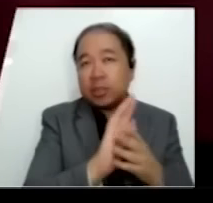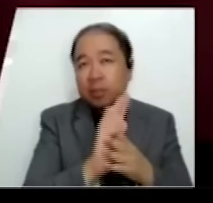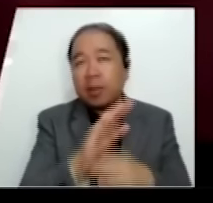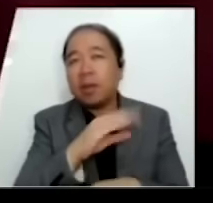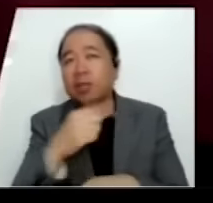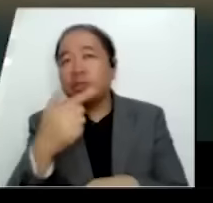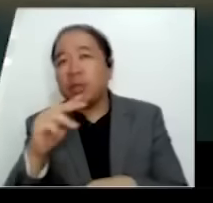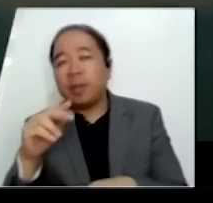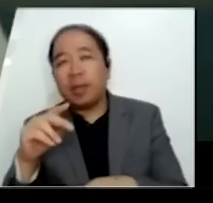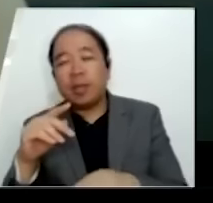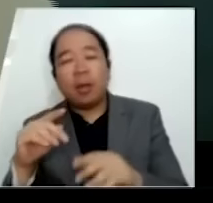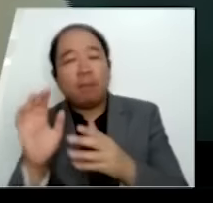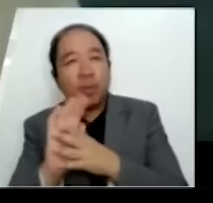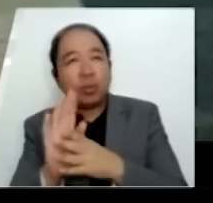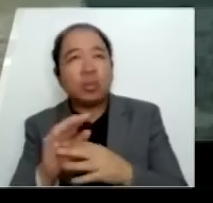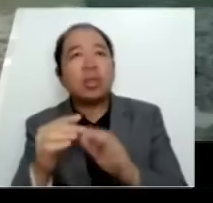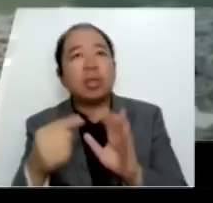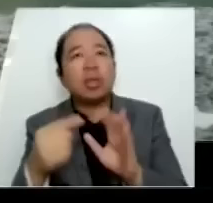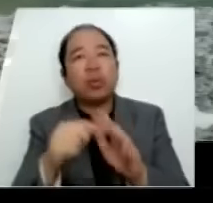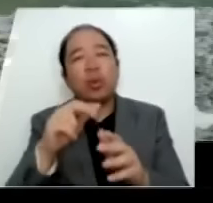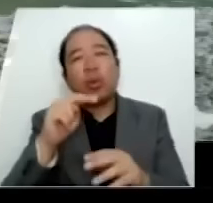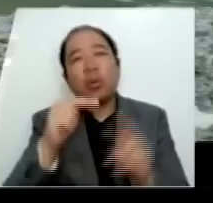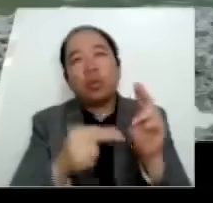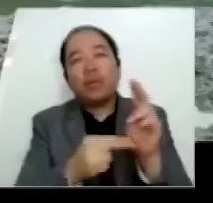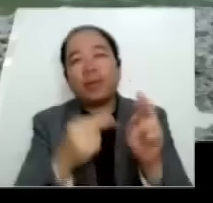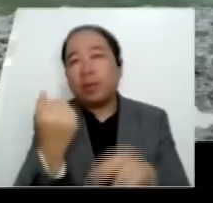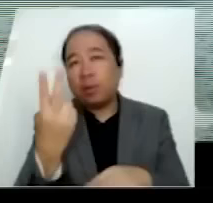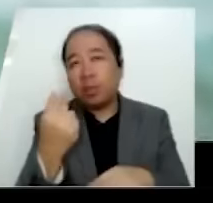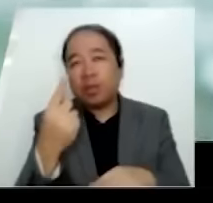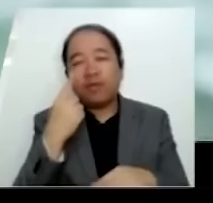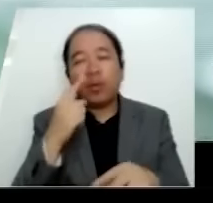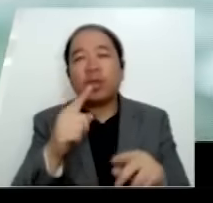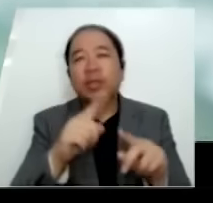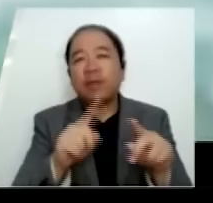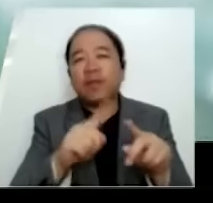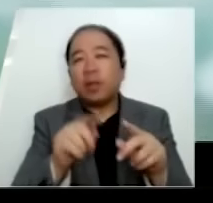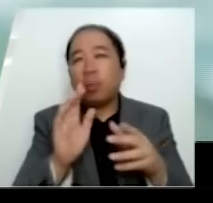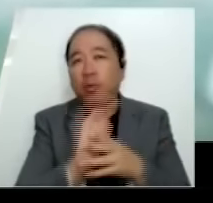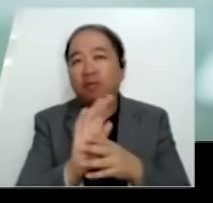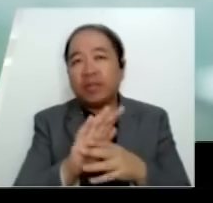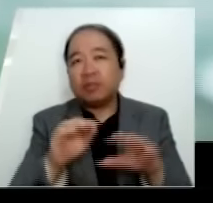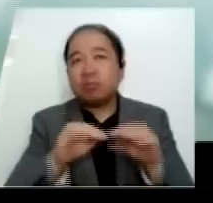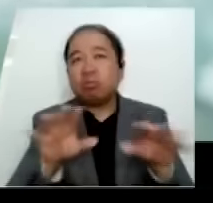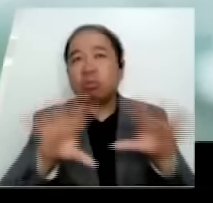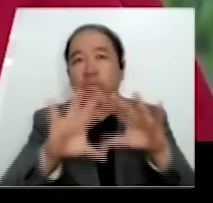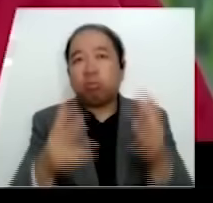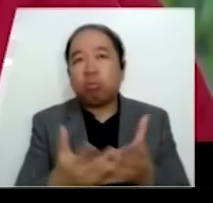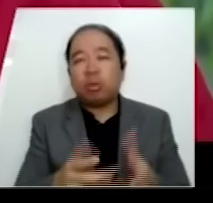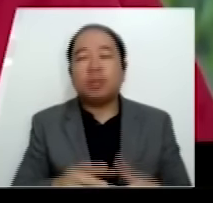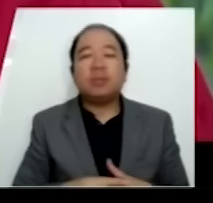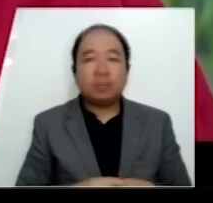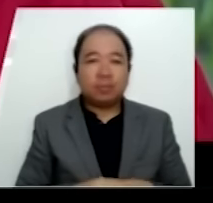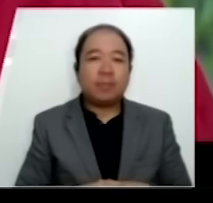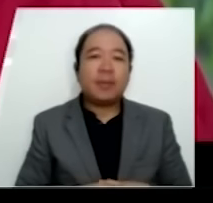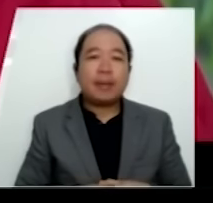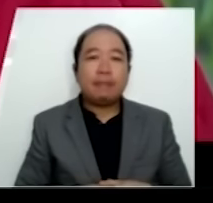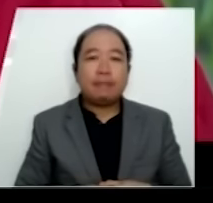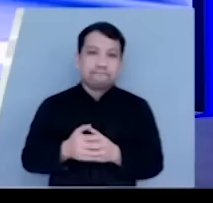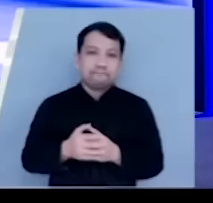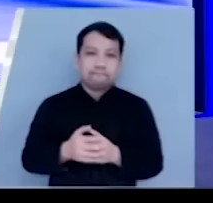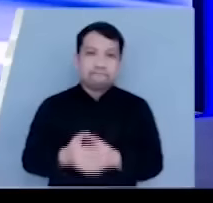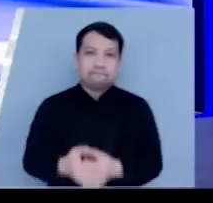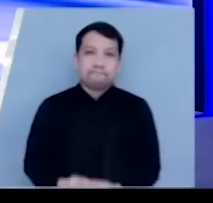November 13 sa mga sinehan worldwide. Aubrey Carampel, updated sa showbiz